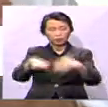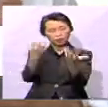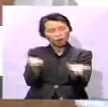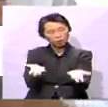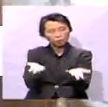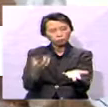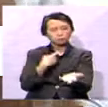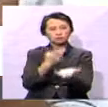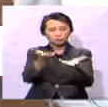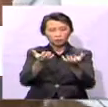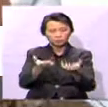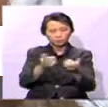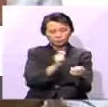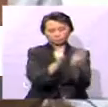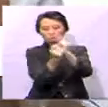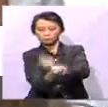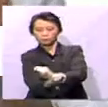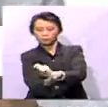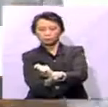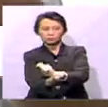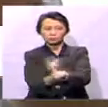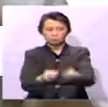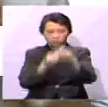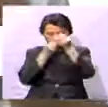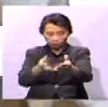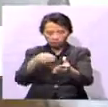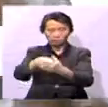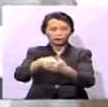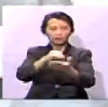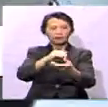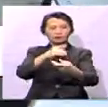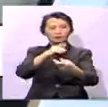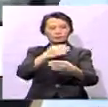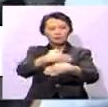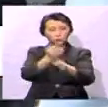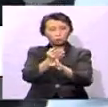bagaimana kita nak transfer dokumen ataupun maklumat tersebut dalam bentuk digital.